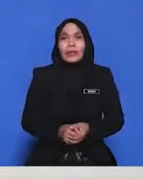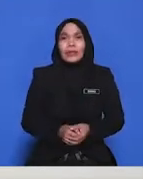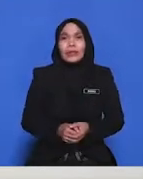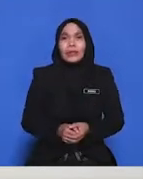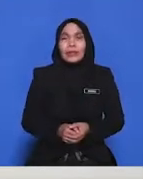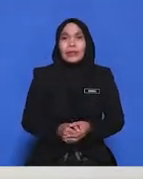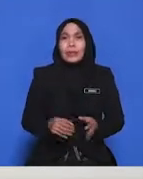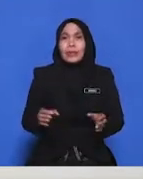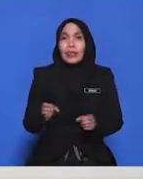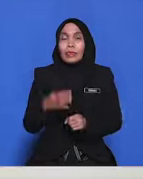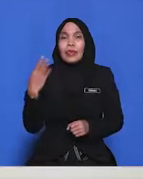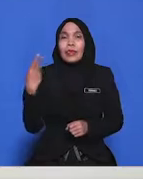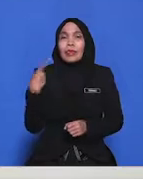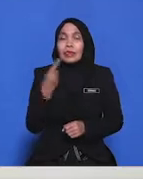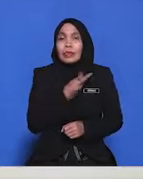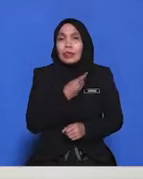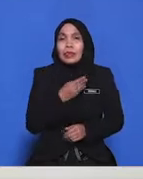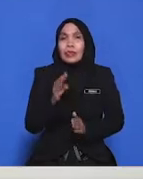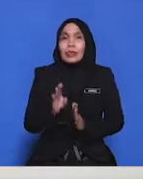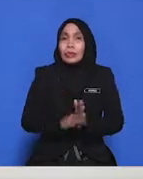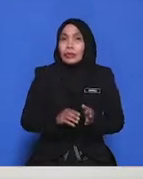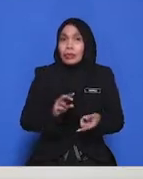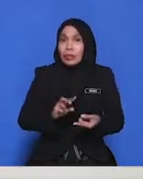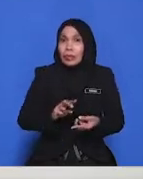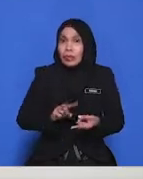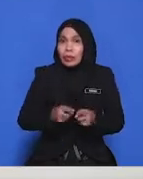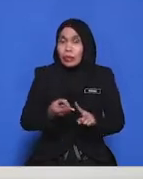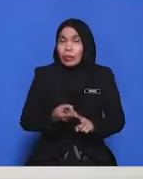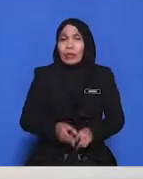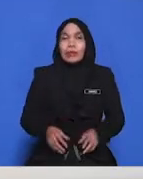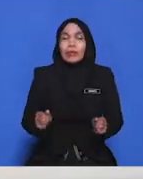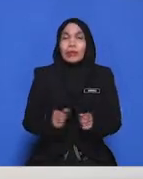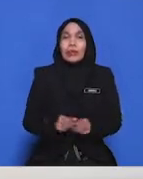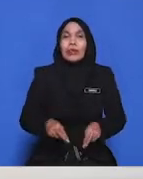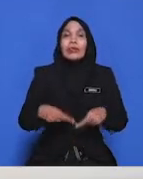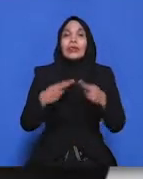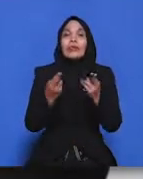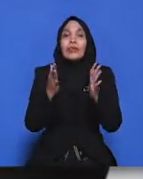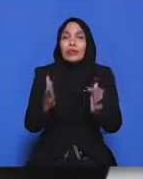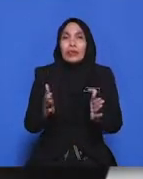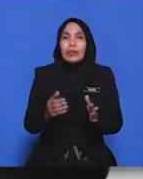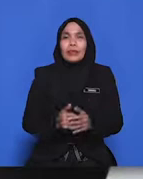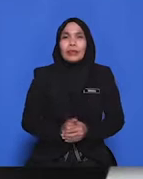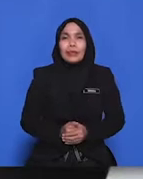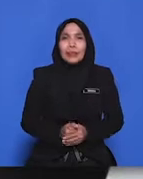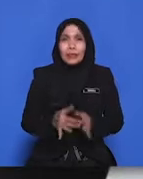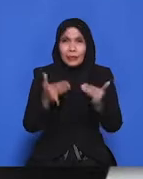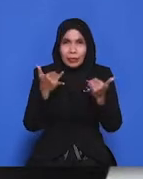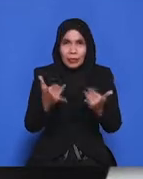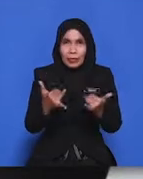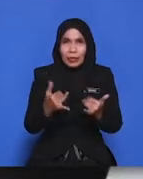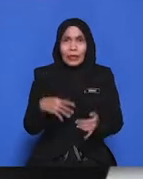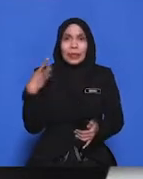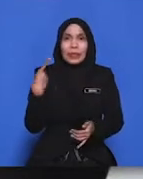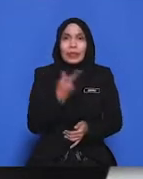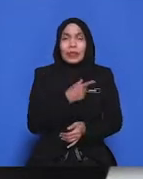kita bersahabat dan berkomunikasi dengan ramai orang yang berlainan bangsa. Sekarang, kita